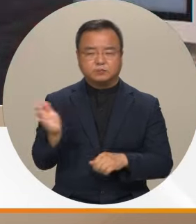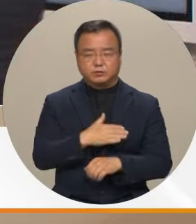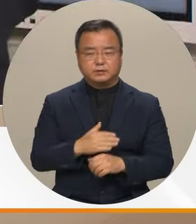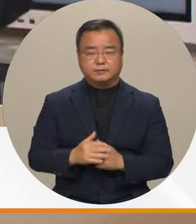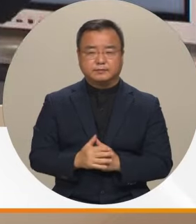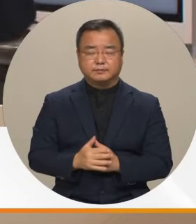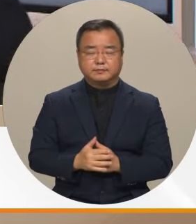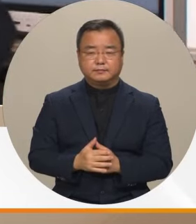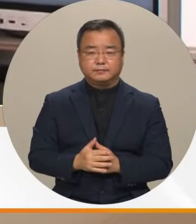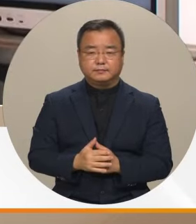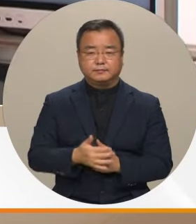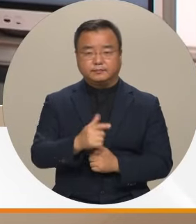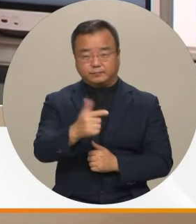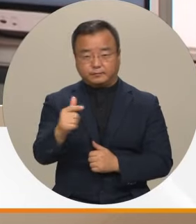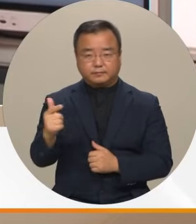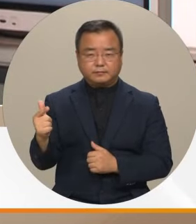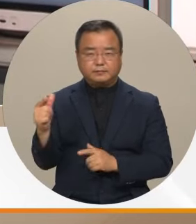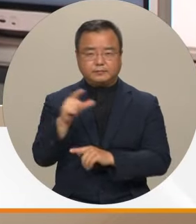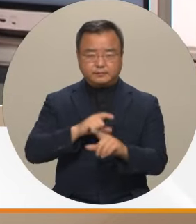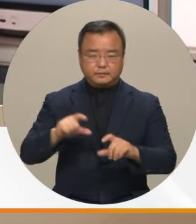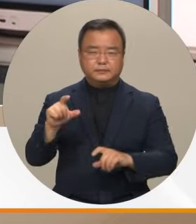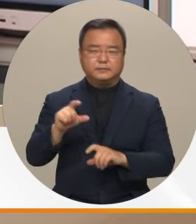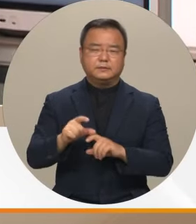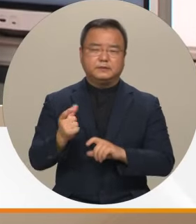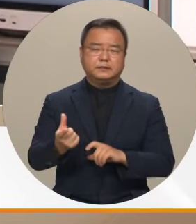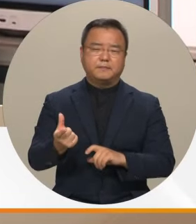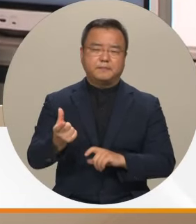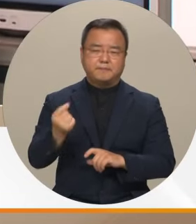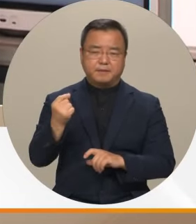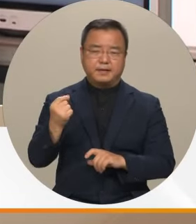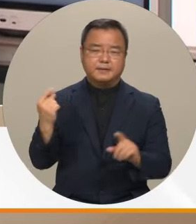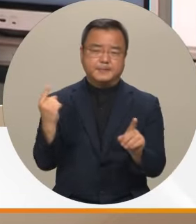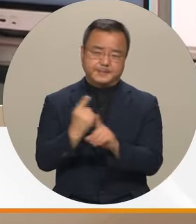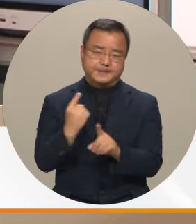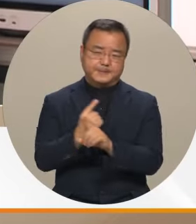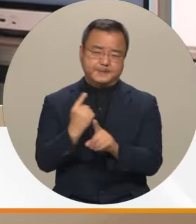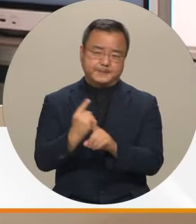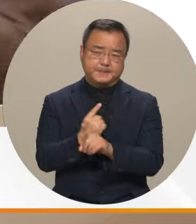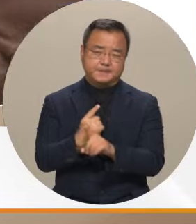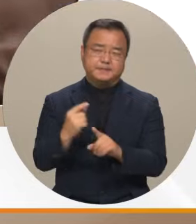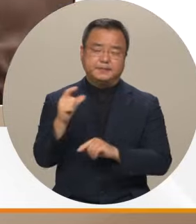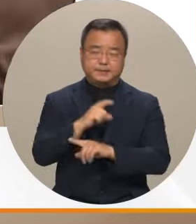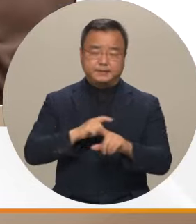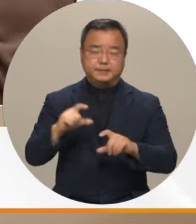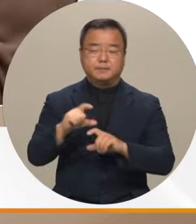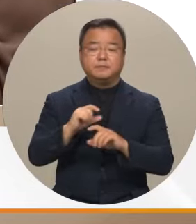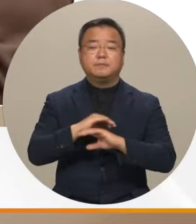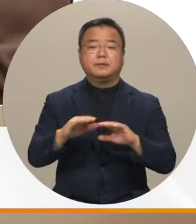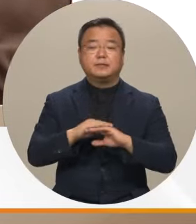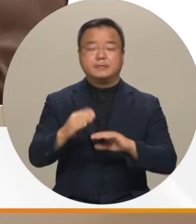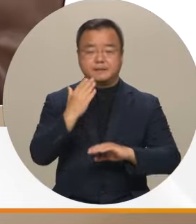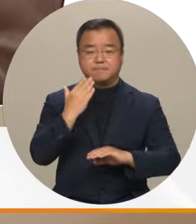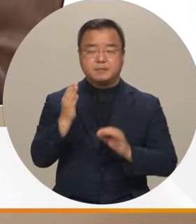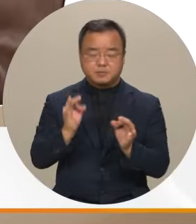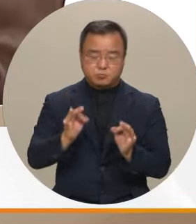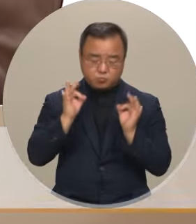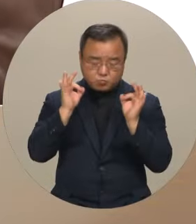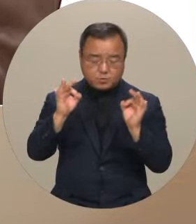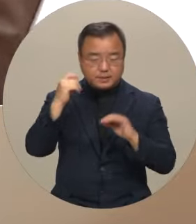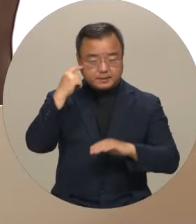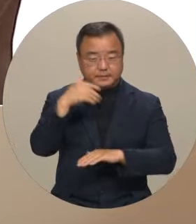포함해서 이런 것들이 빨리 아 시정되고 어 보완될 수 있도록 모든 노력을 기울이려고